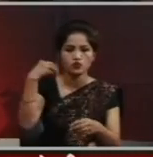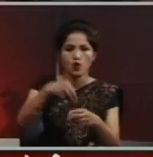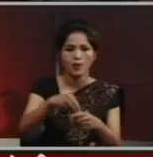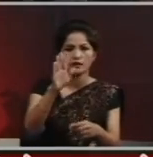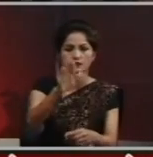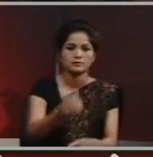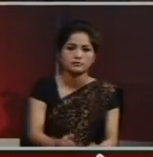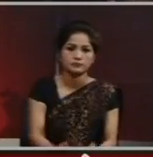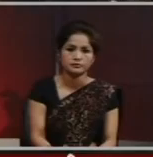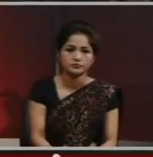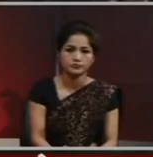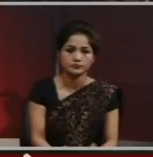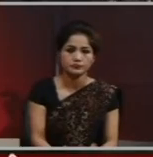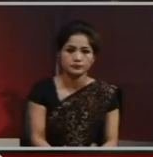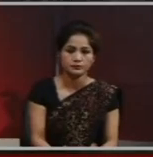छन्।